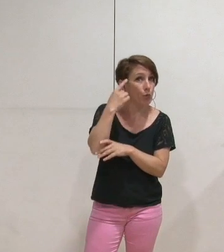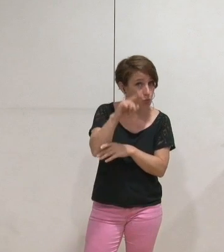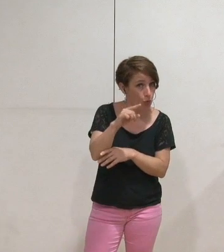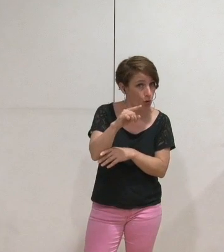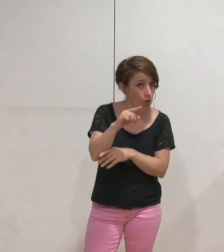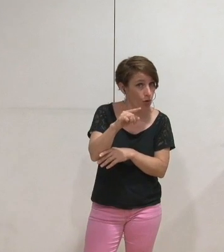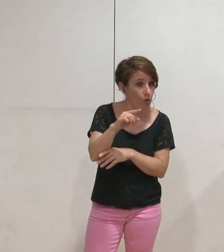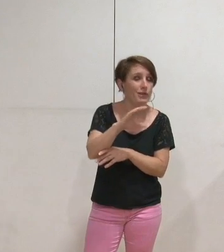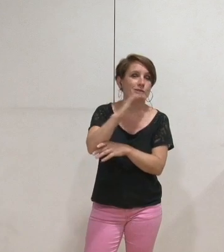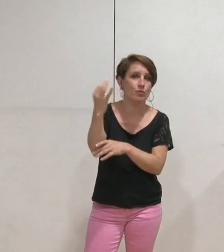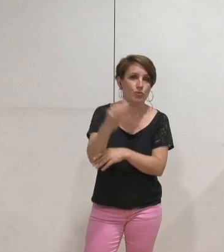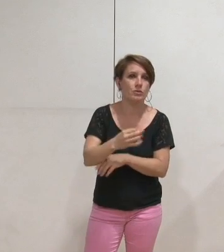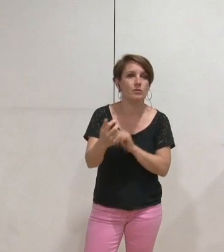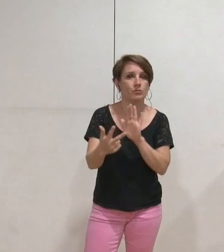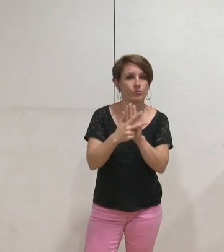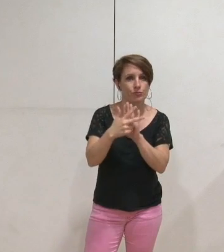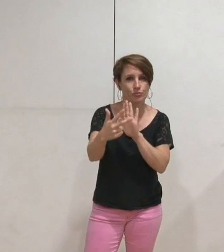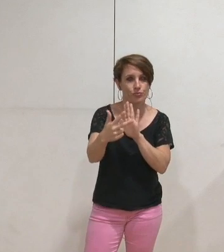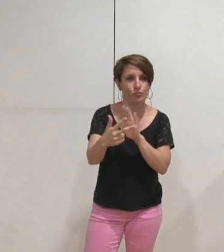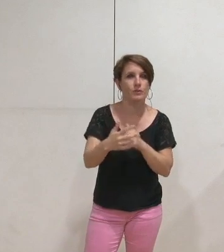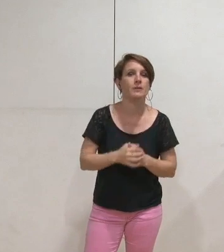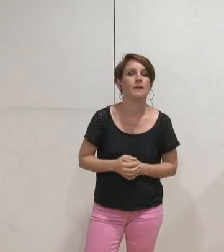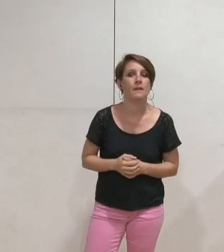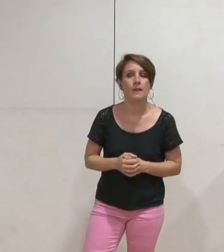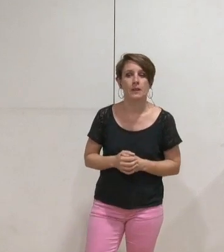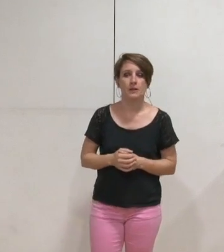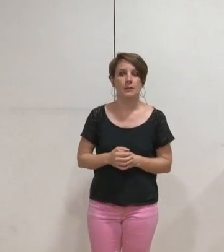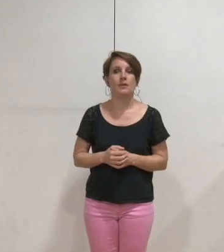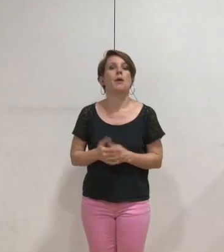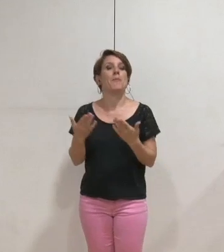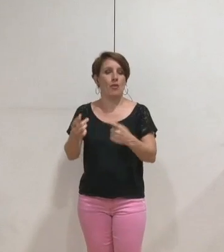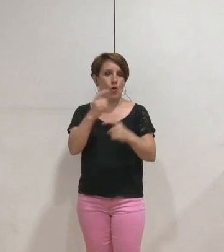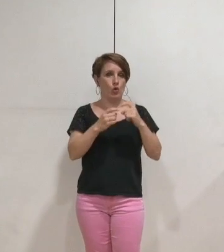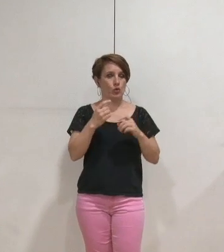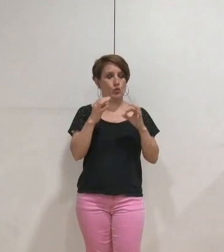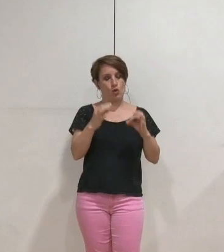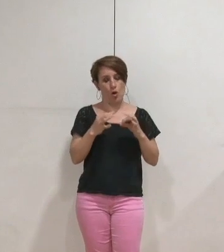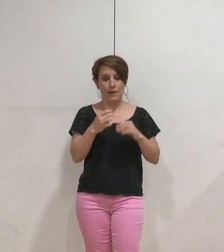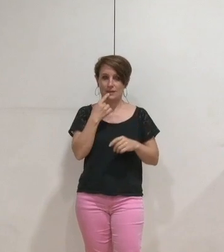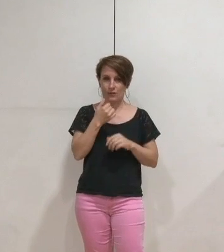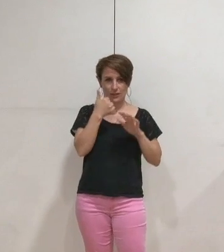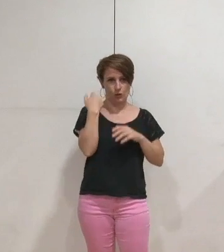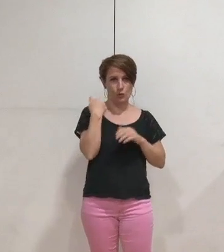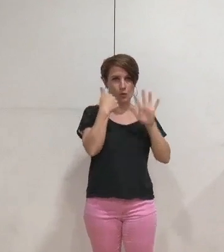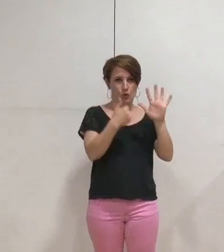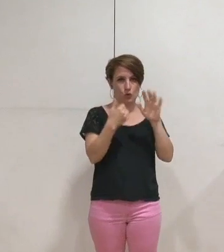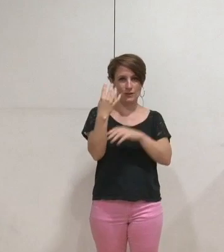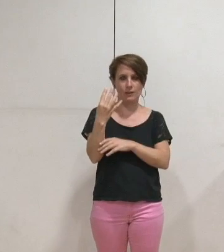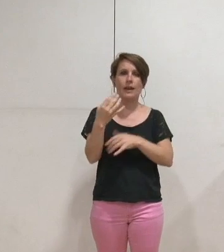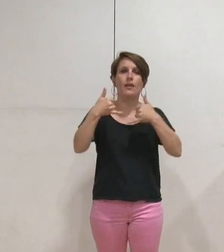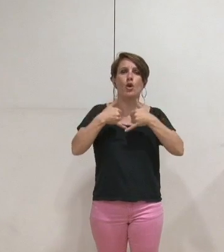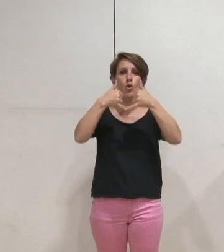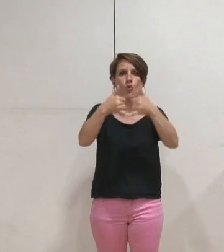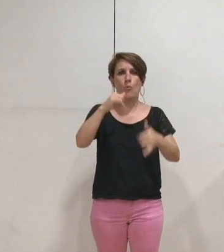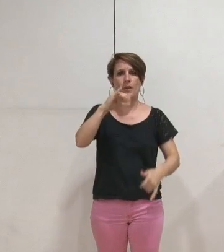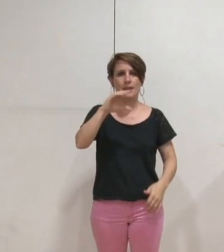vote pour unanimité délibération 72 adopté nous reprenons le fil normal la 64 sur la coupe ICAR c'est la convention